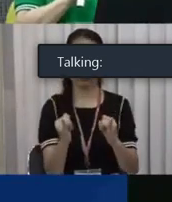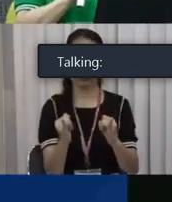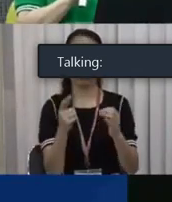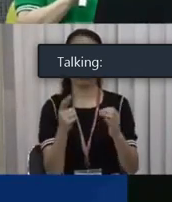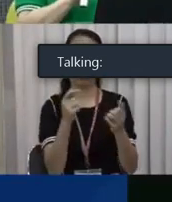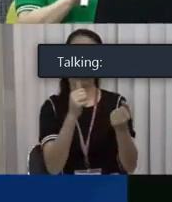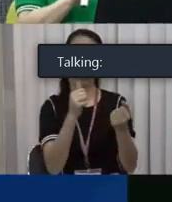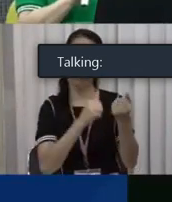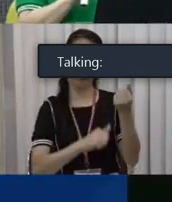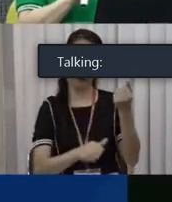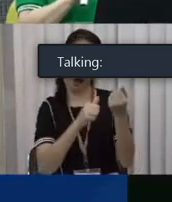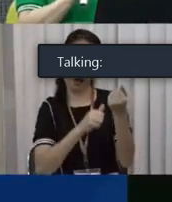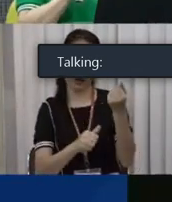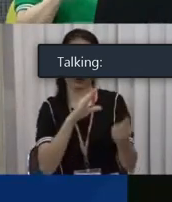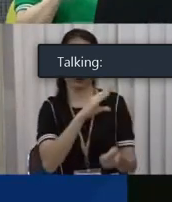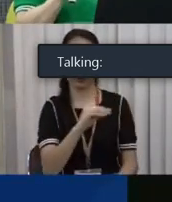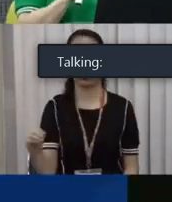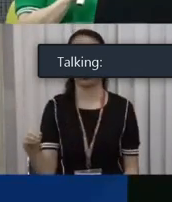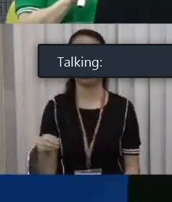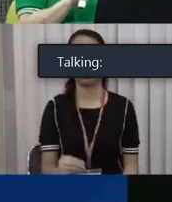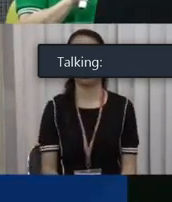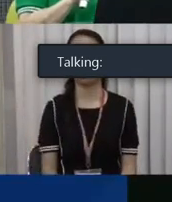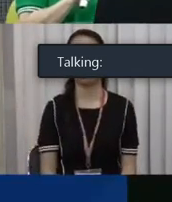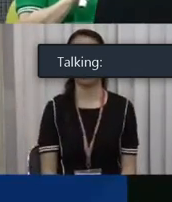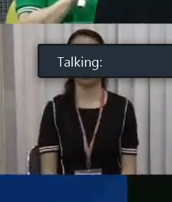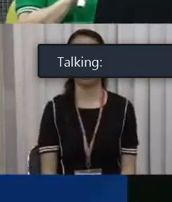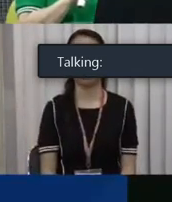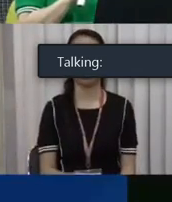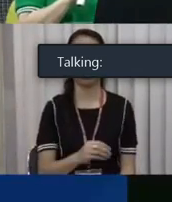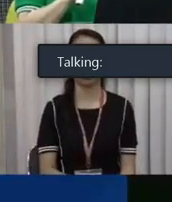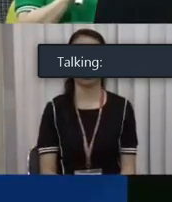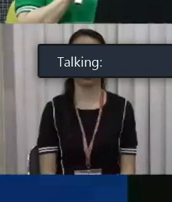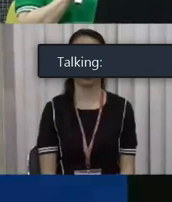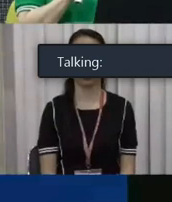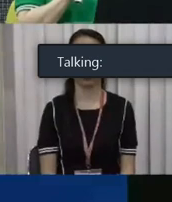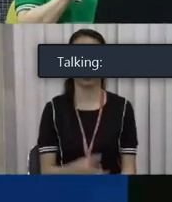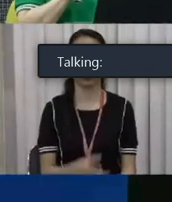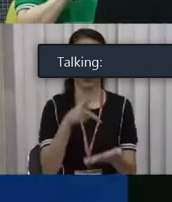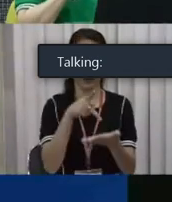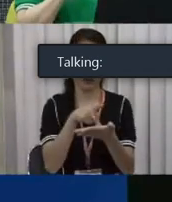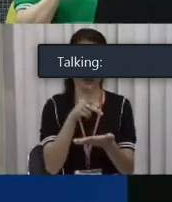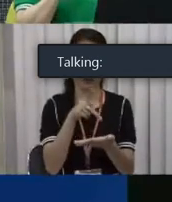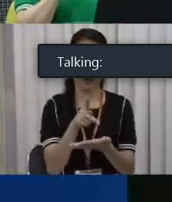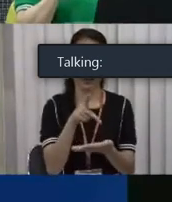matuman. And maintenance of industrial peace, pinaagi sa